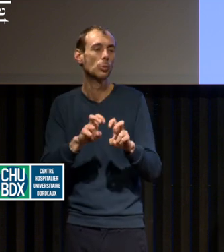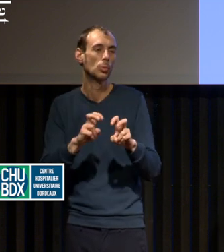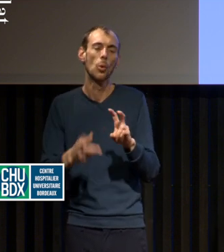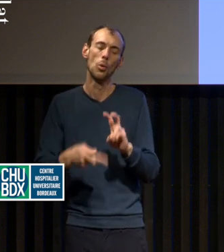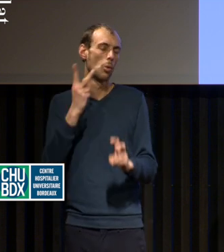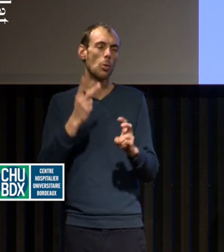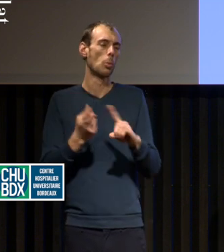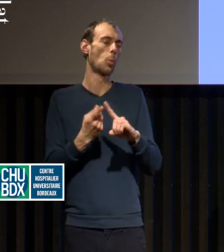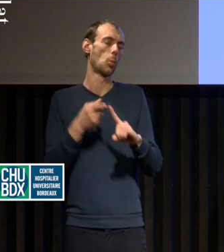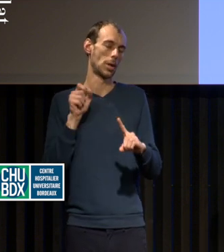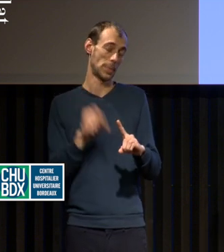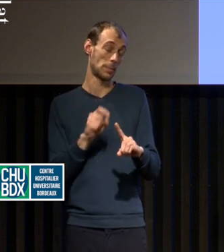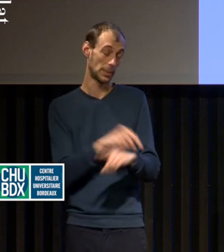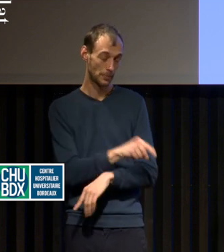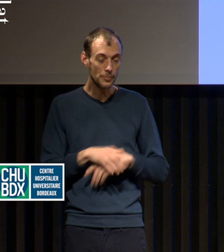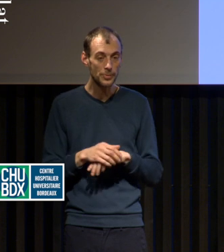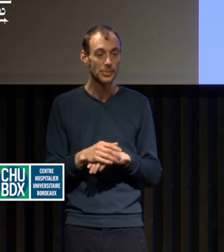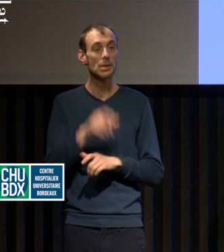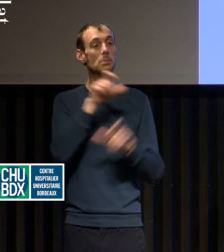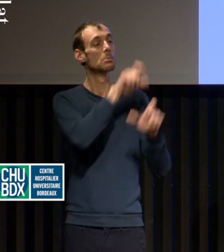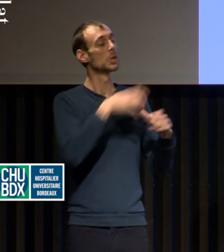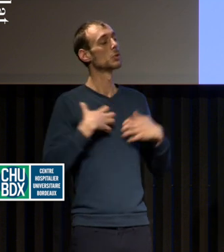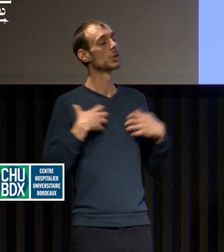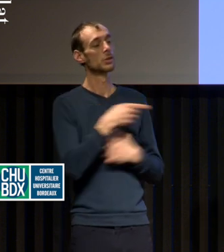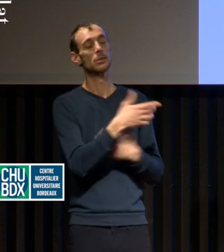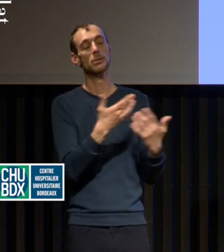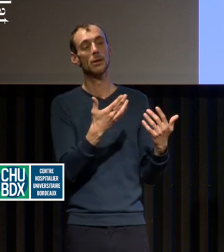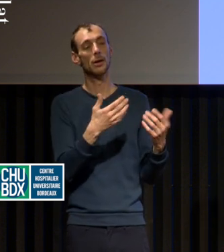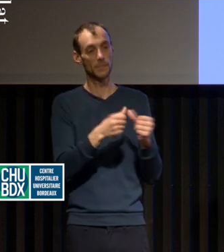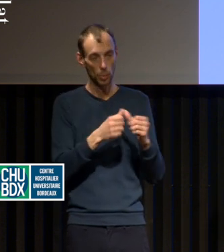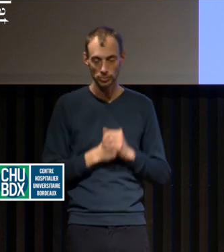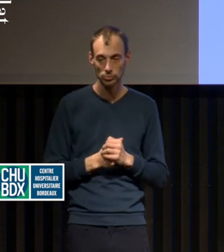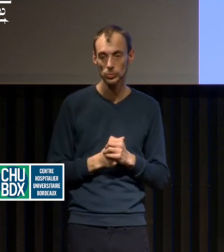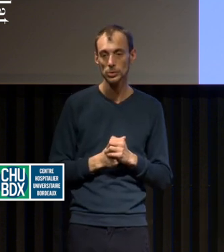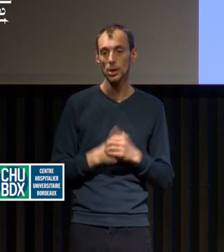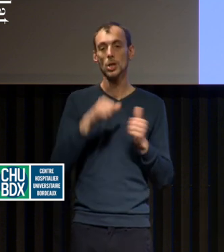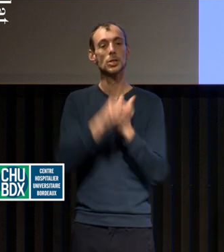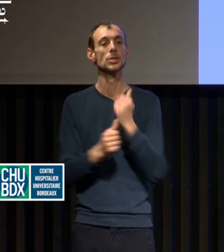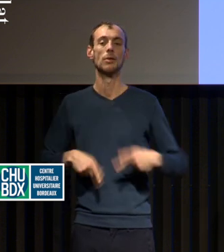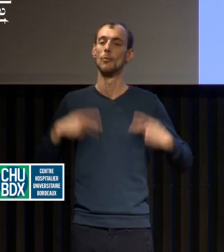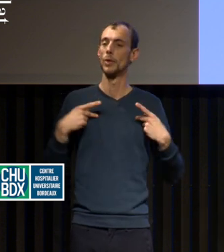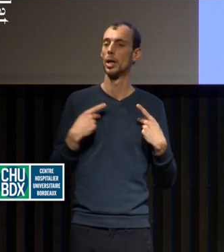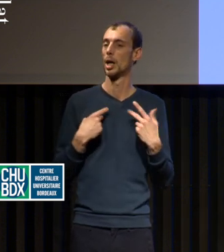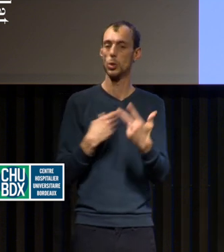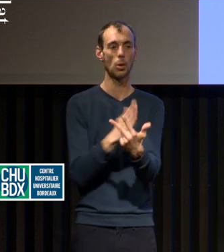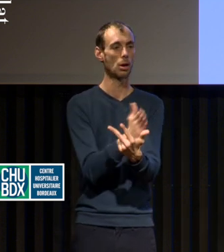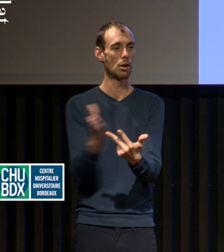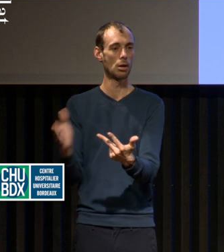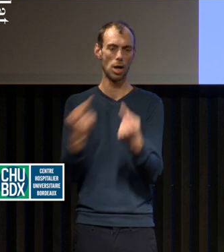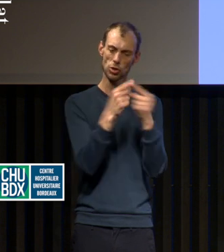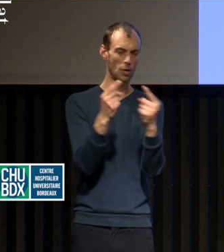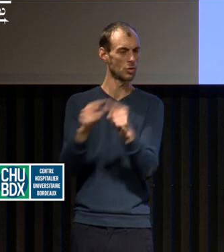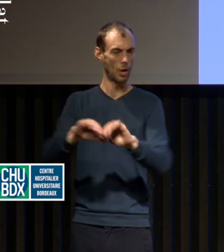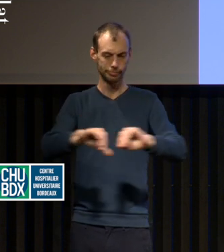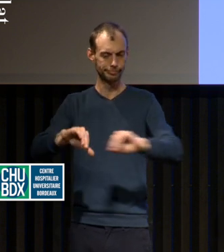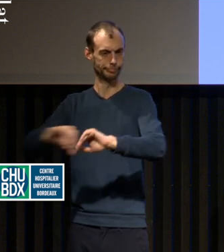des chercheurs qui ont analysé le microbiote de 3 modes de vie complètement différents. Vous avez les points bleus,